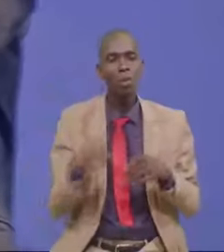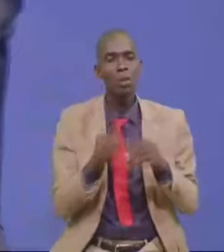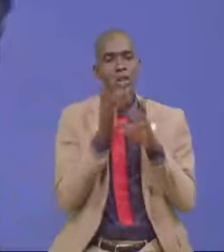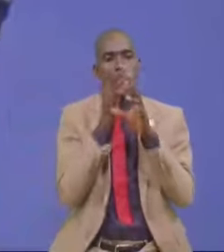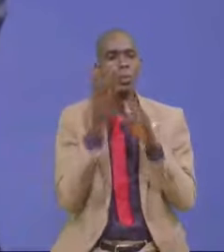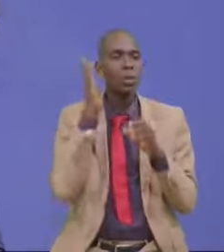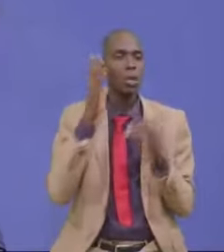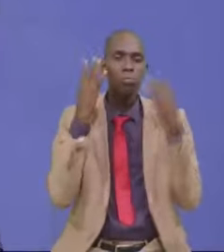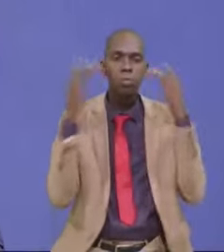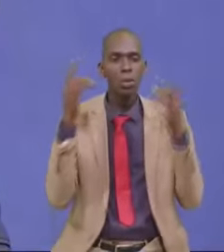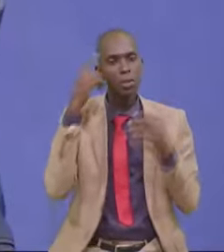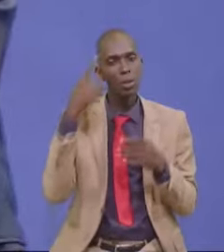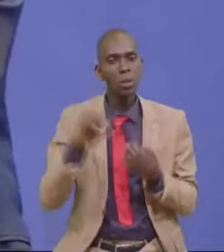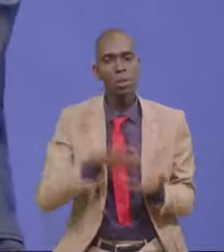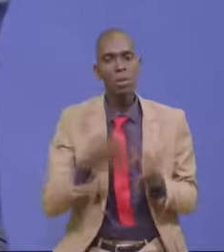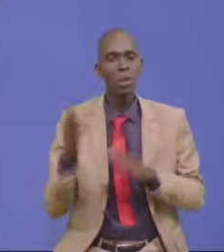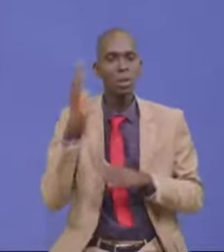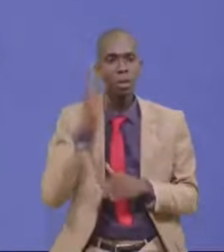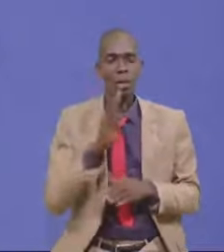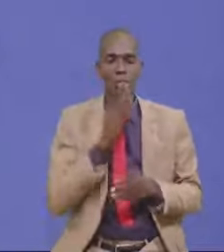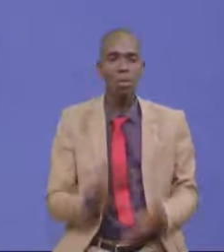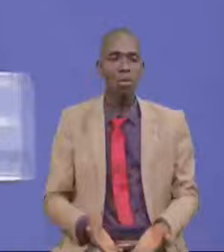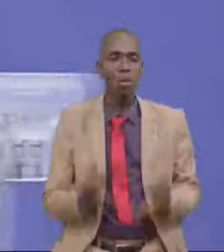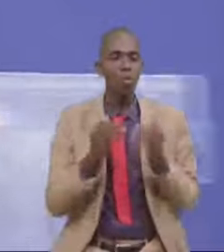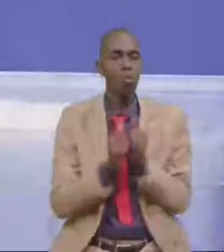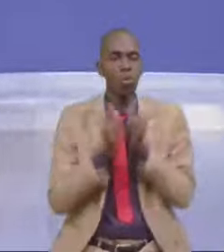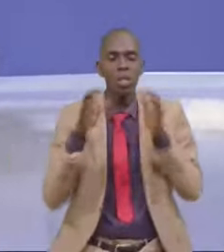Et les morts ressusciteront incorruptibles.